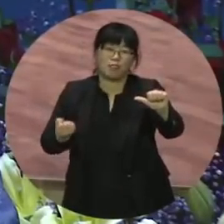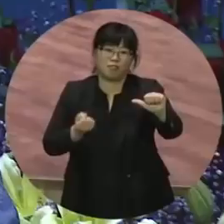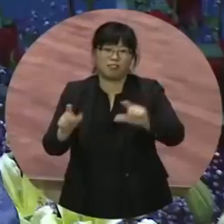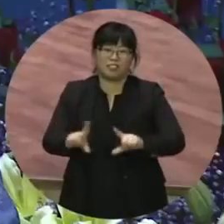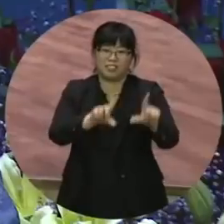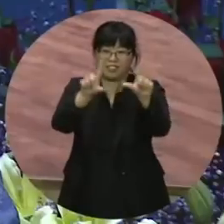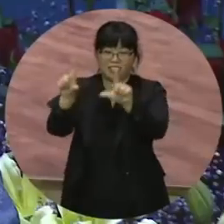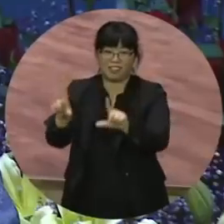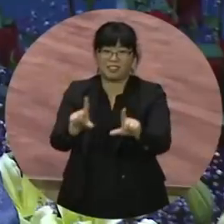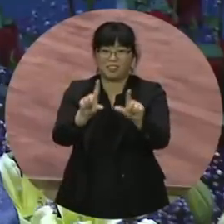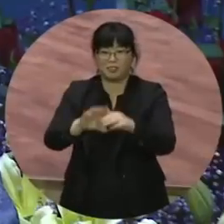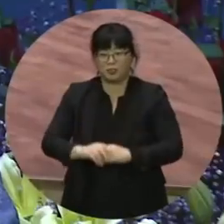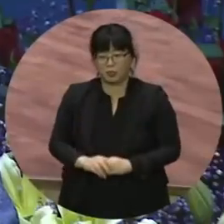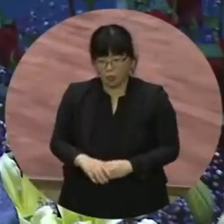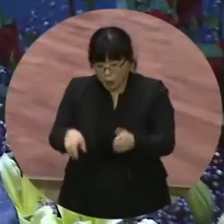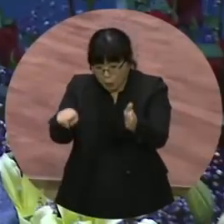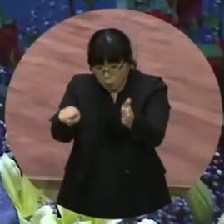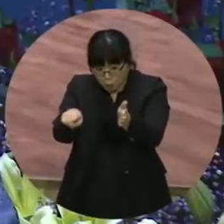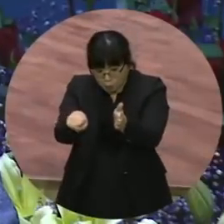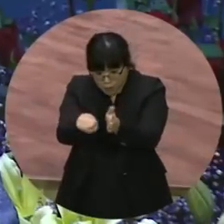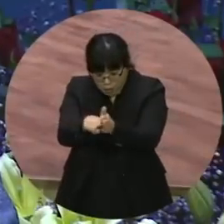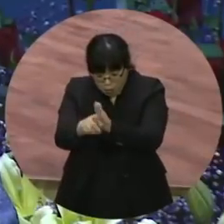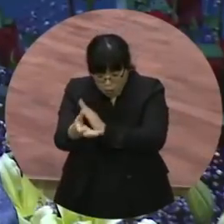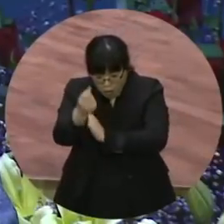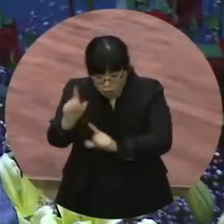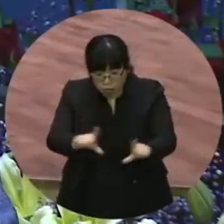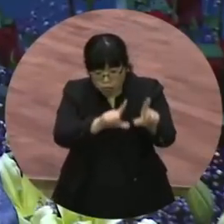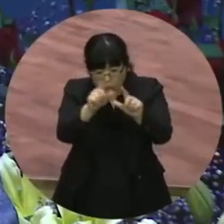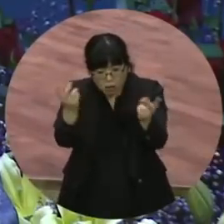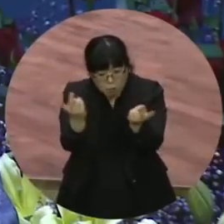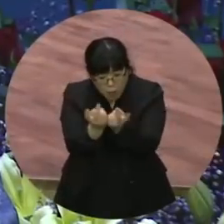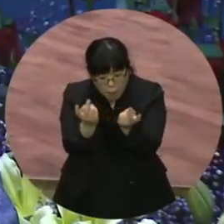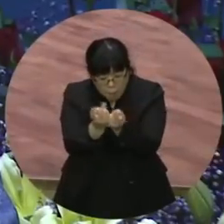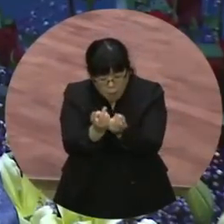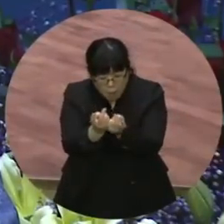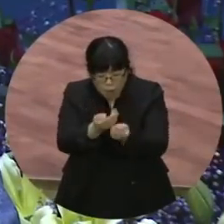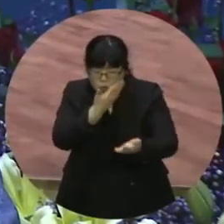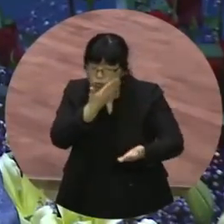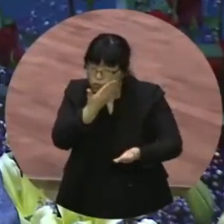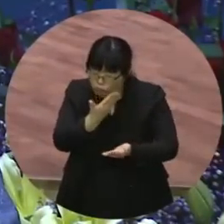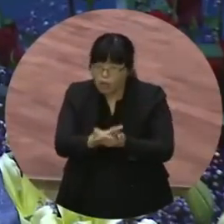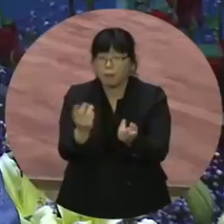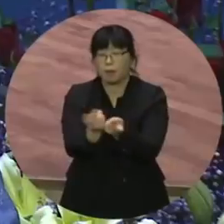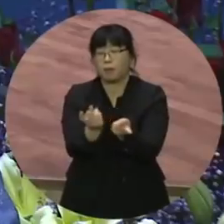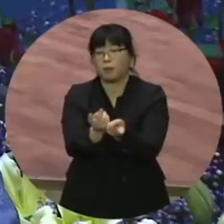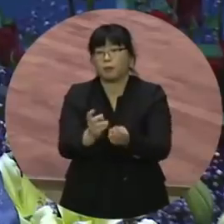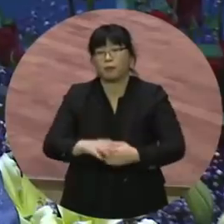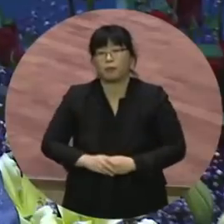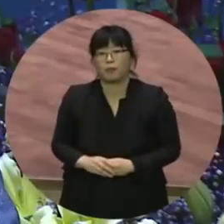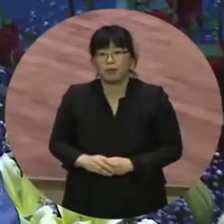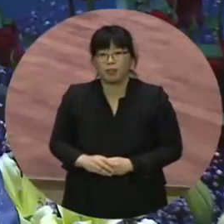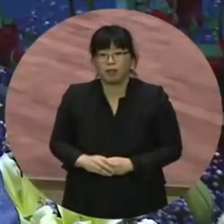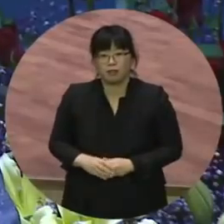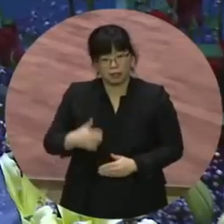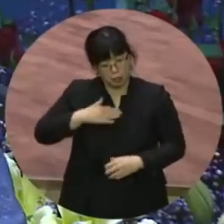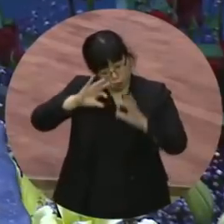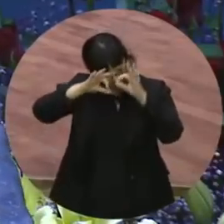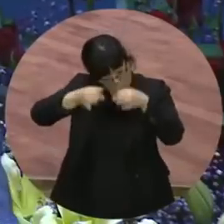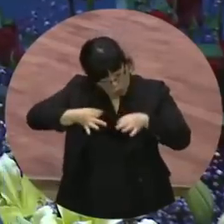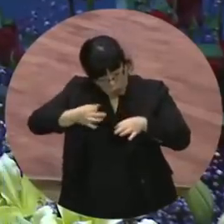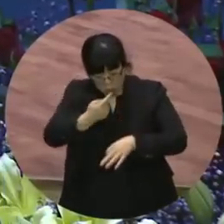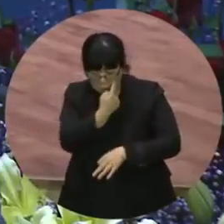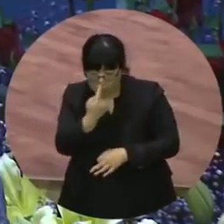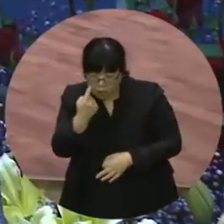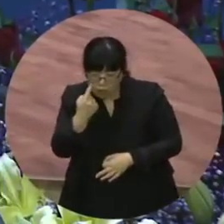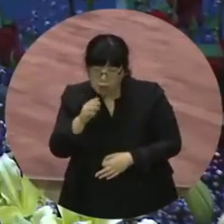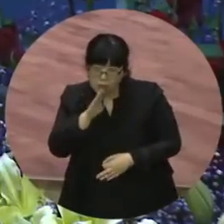이 다섯 가지가 믿음으로 사는 사람들의 신앙의 핵심이에요. 이걸 여러분이 스스로 점검을 하면서 이것이